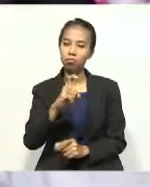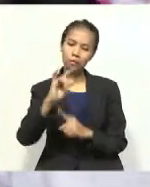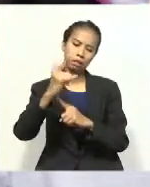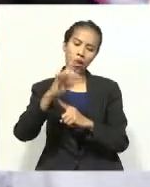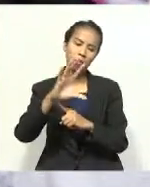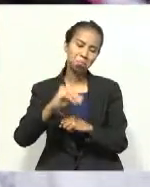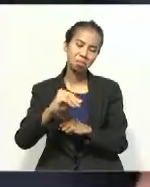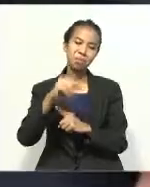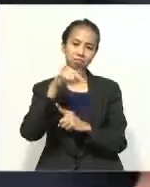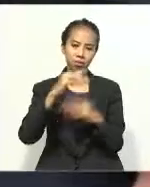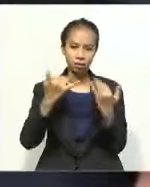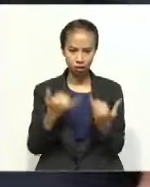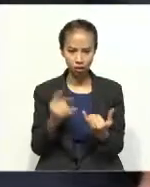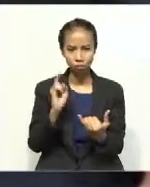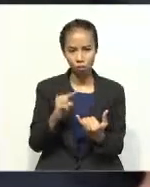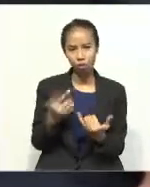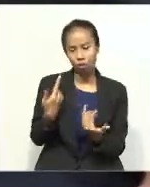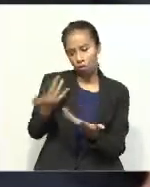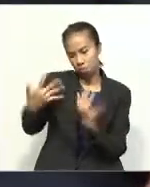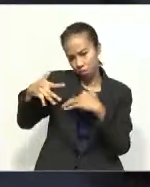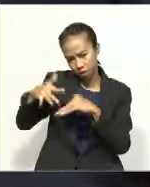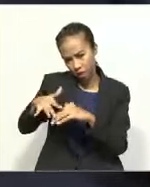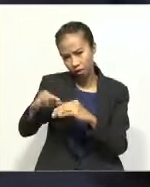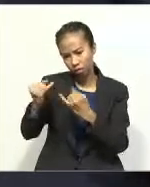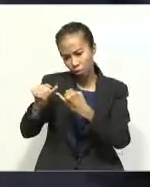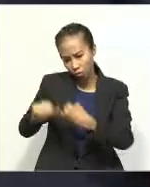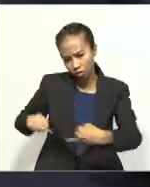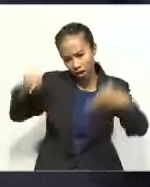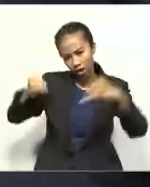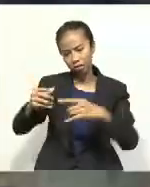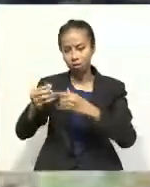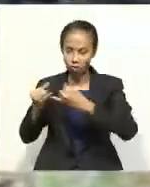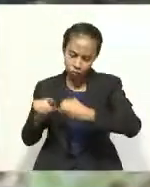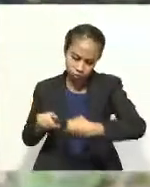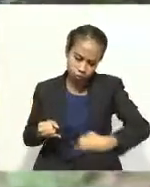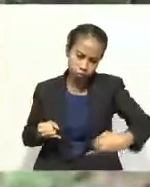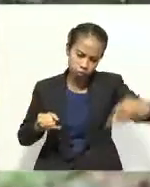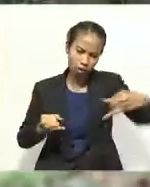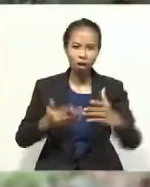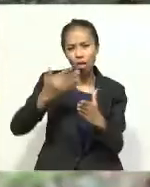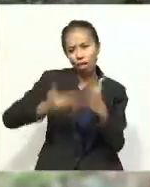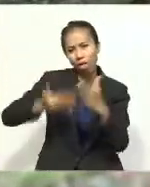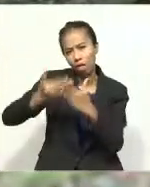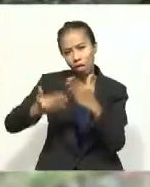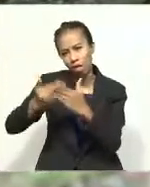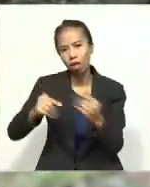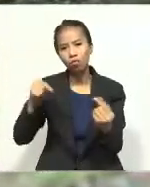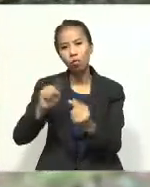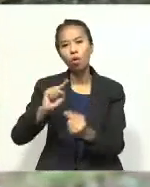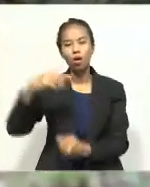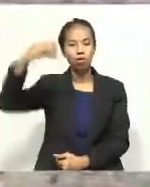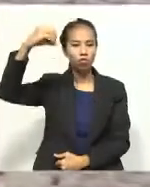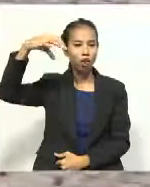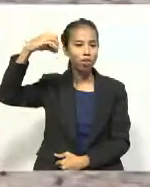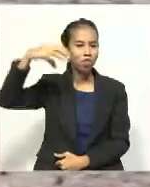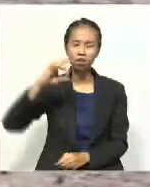ในถ้ำครับจึงต้องมีการประสานส่วนที่เกี่ยวข้องนำสายสัญญาณโทรศัพท์เดินสายไปในถ้ำและปัญหาอีกอย่างหนึ่งก็คือเรื่องของไฟฟ้าที่ต้อง